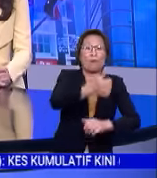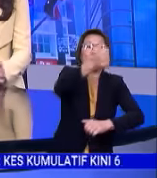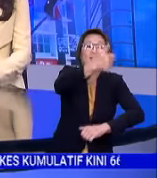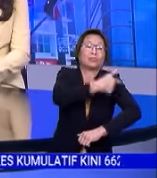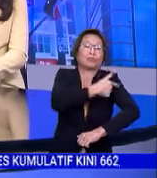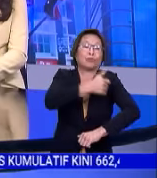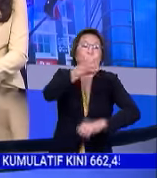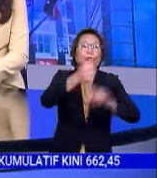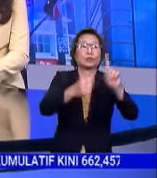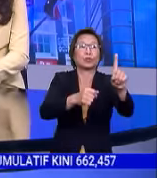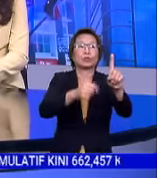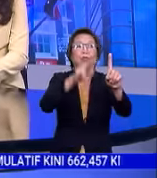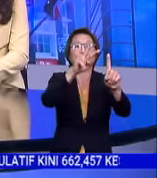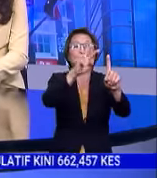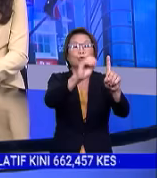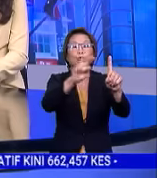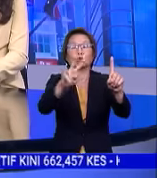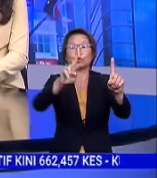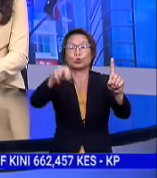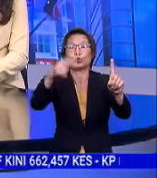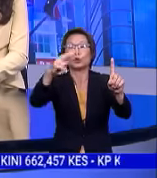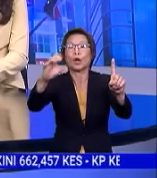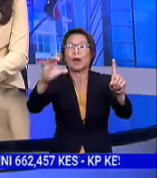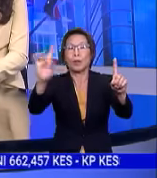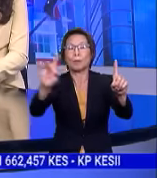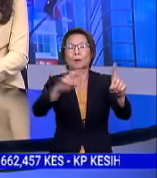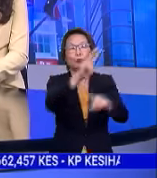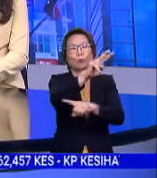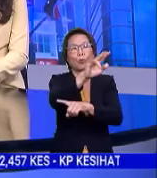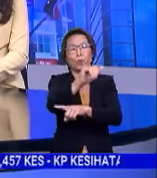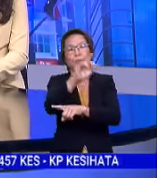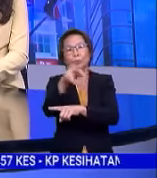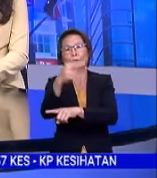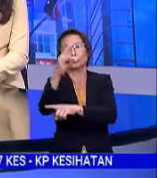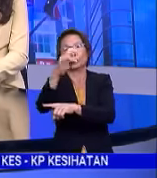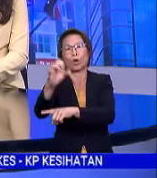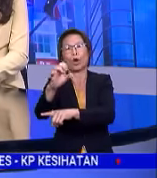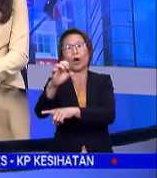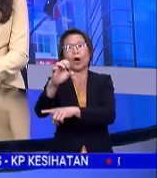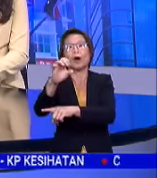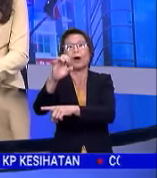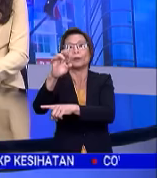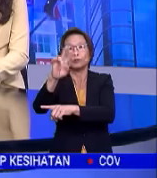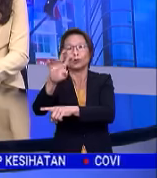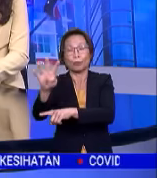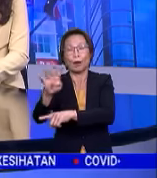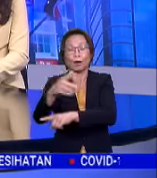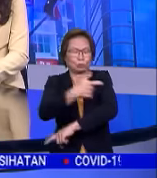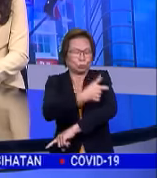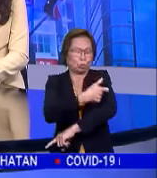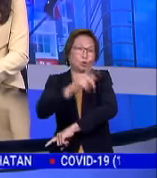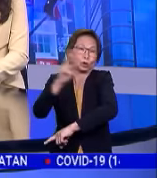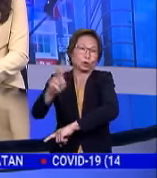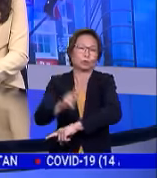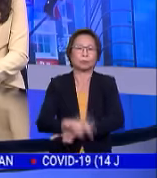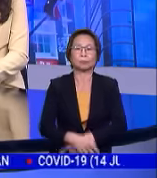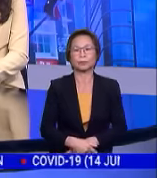seramai 102,208 dan 26,704 dos kedua. Keseluruhan